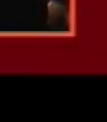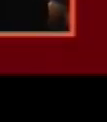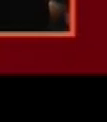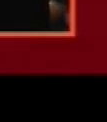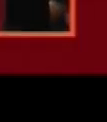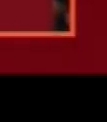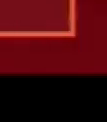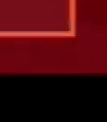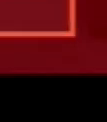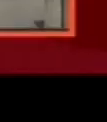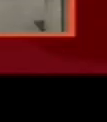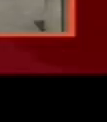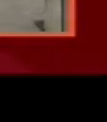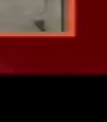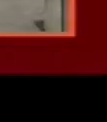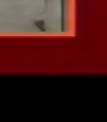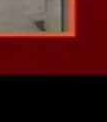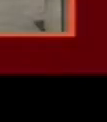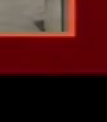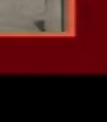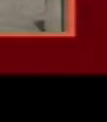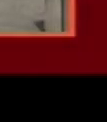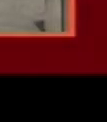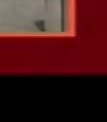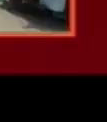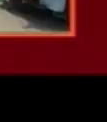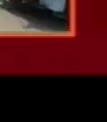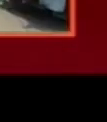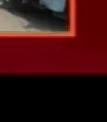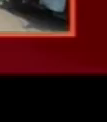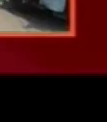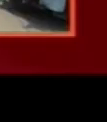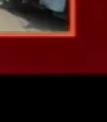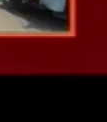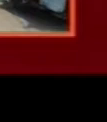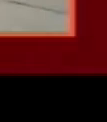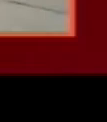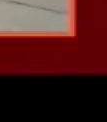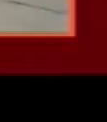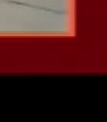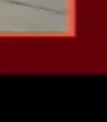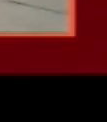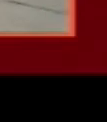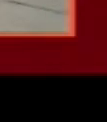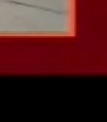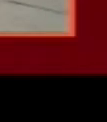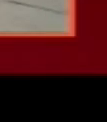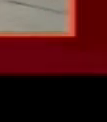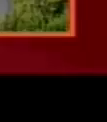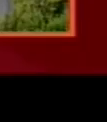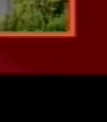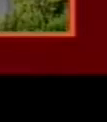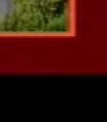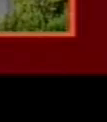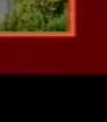першого засідання. З 22 серпня тих, хто не розмитнив авто на євро-номерах, штрафуватимуть. Які штрафи